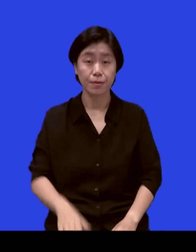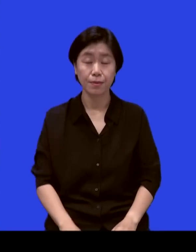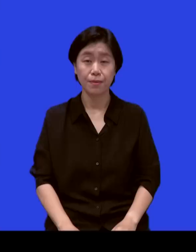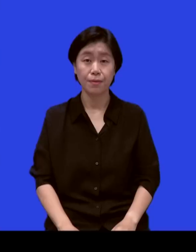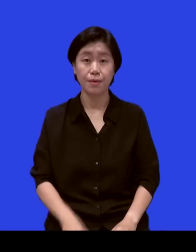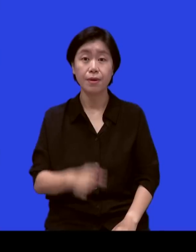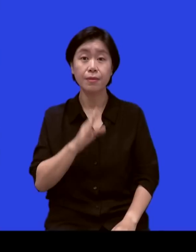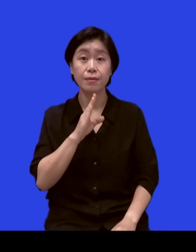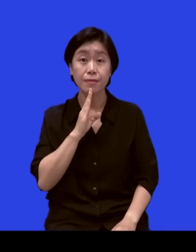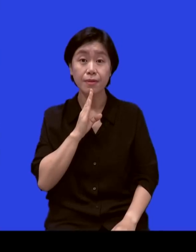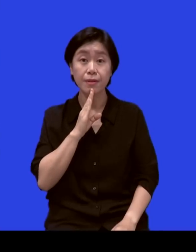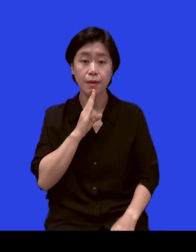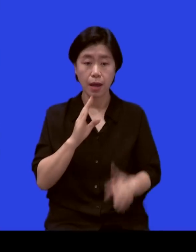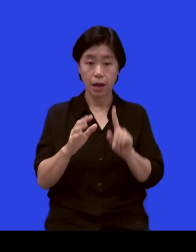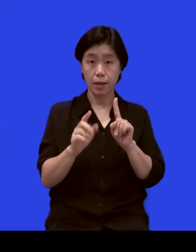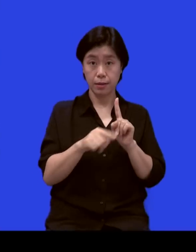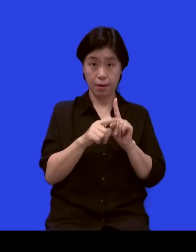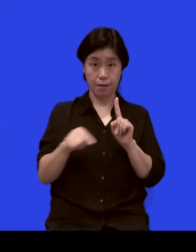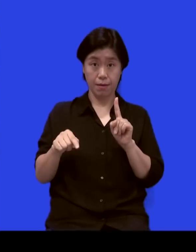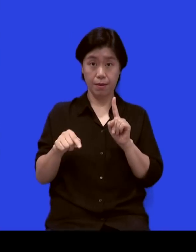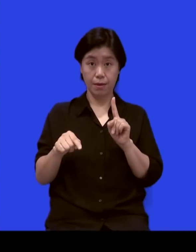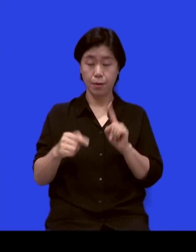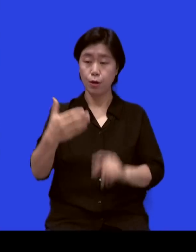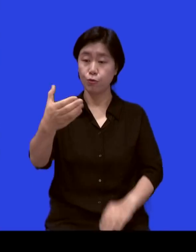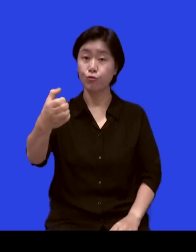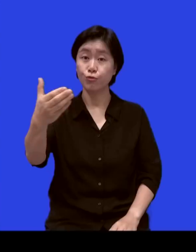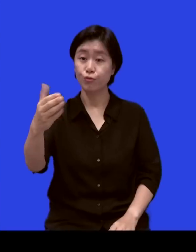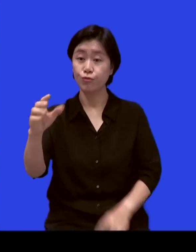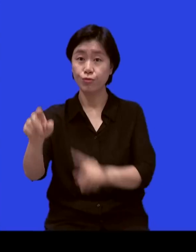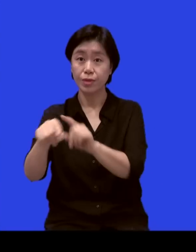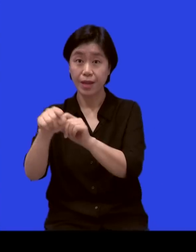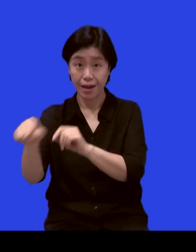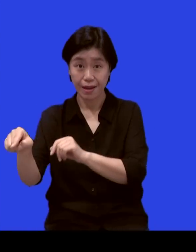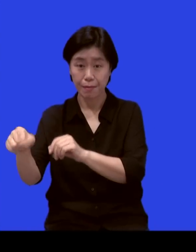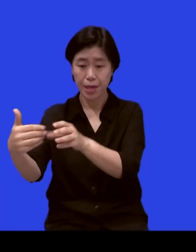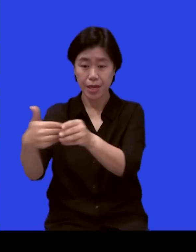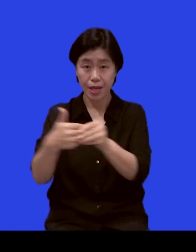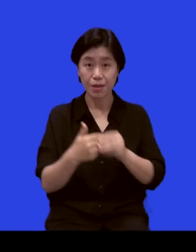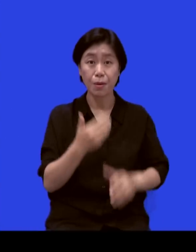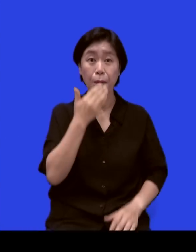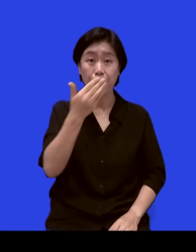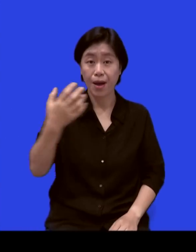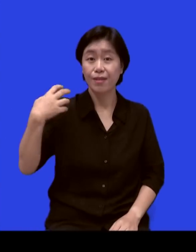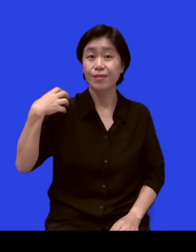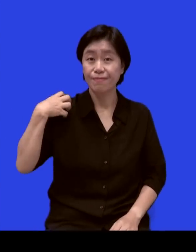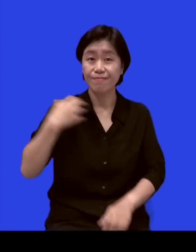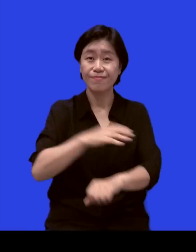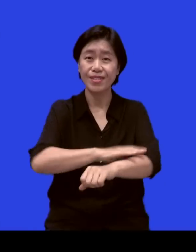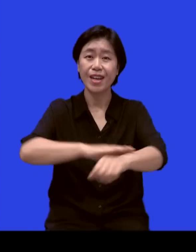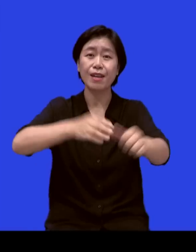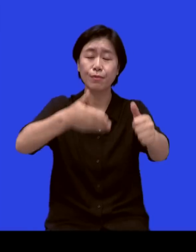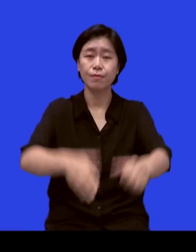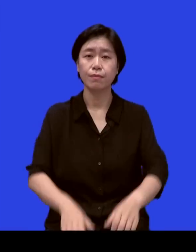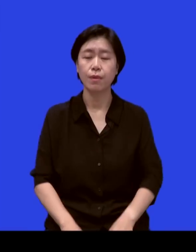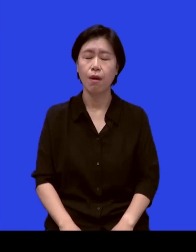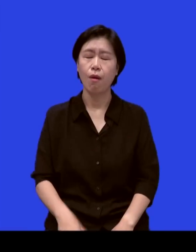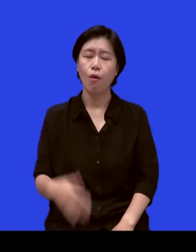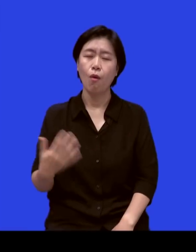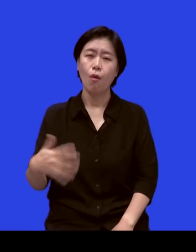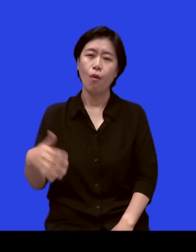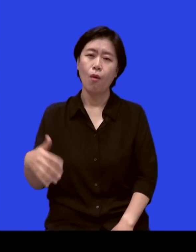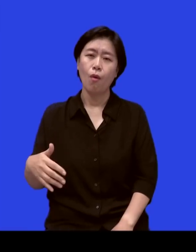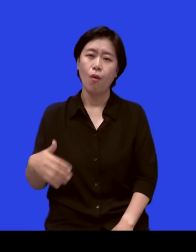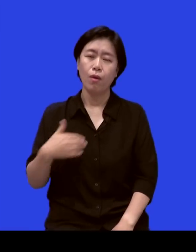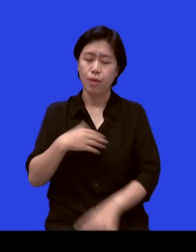진짜 한 명이 99명을 살리는 그 일에 대표님이 열심히 그래요. 앞장서 주시길 부탁드립니다. 오늘 너무 네. 진짜